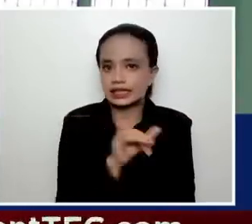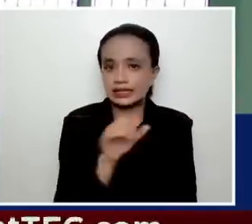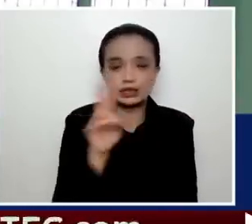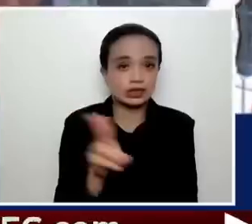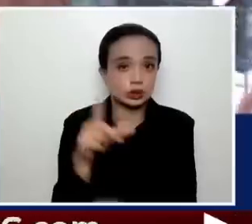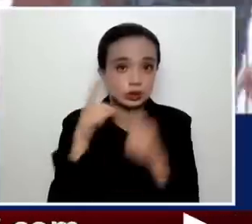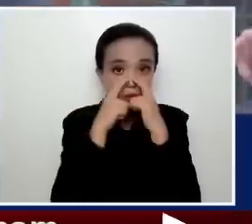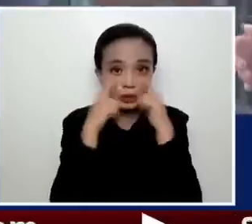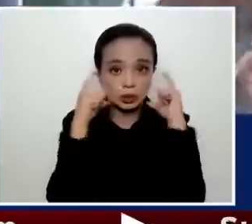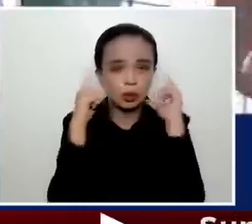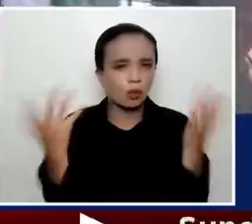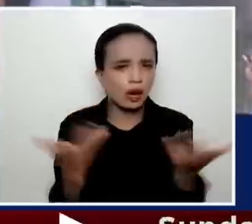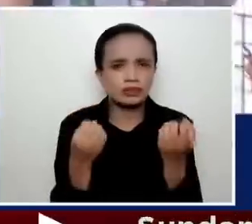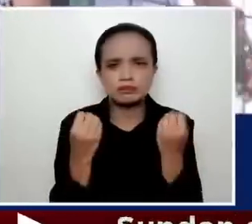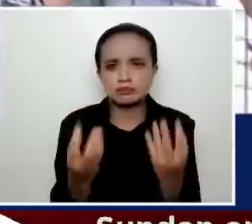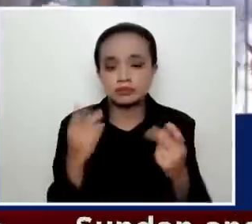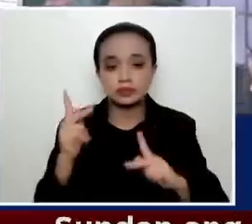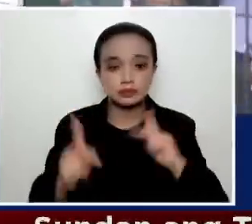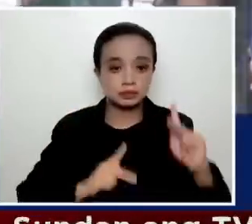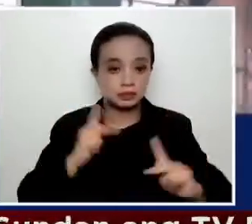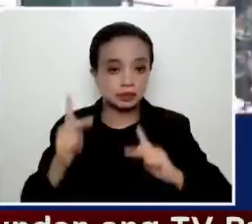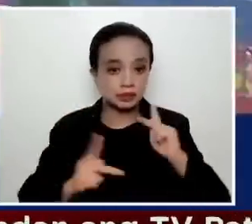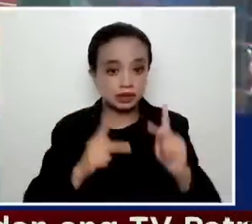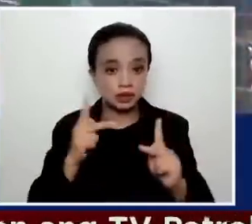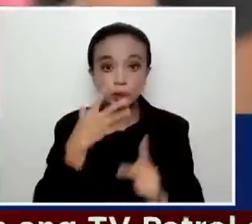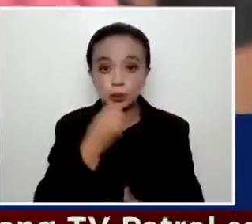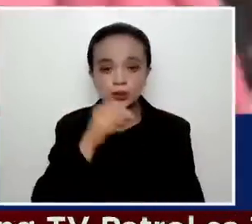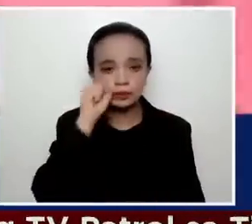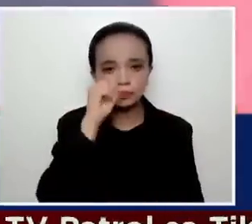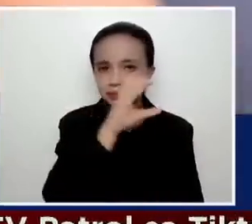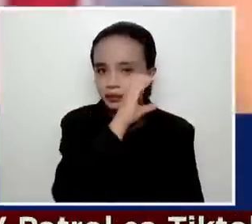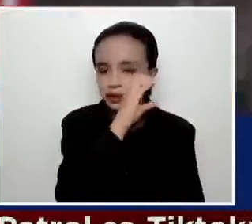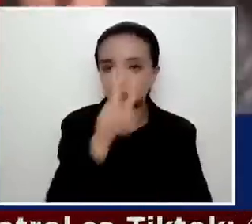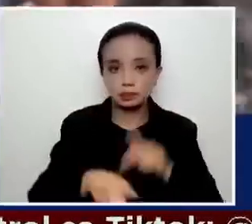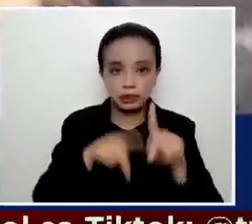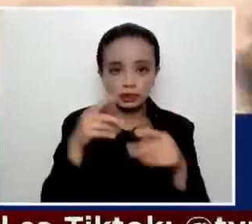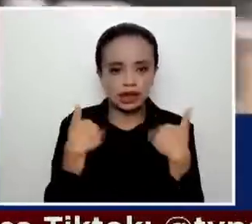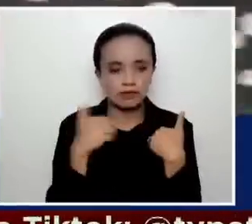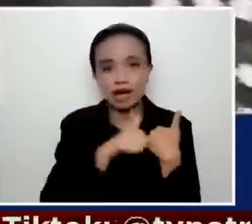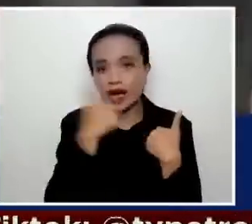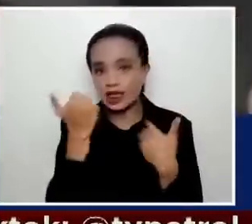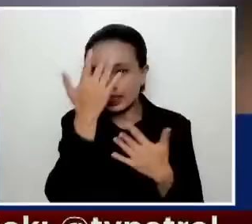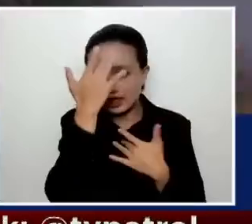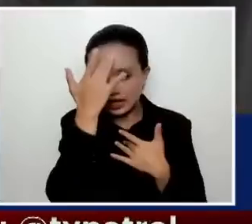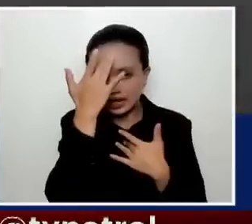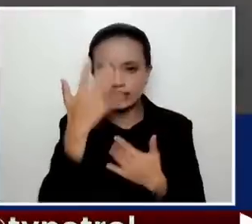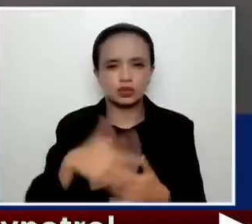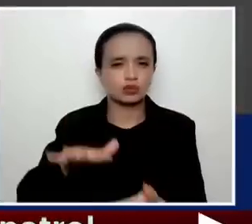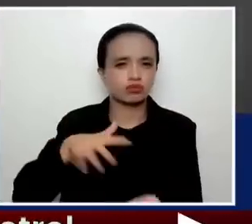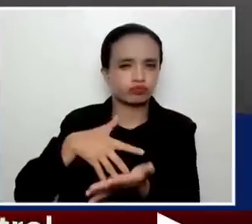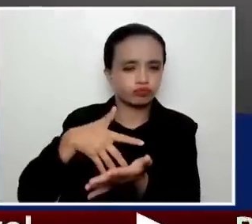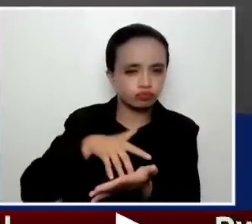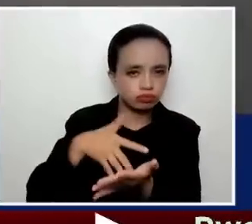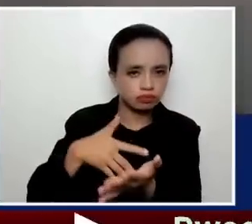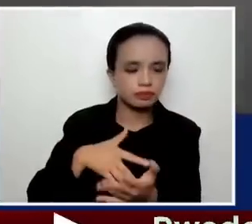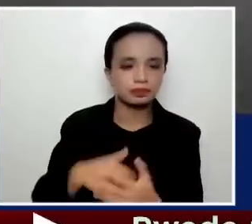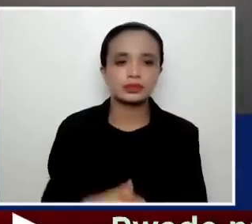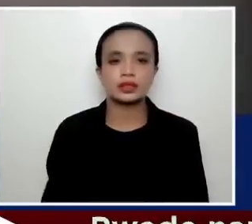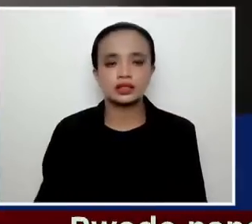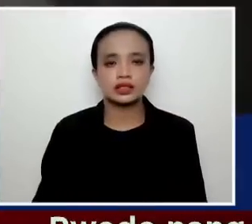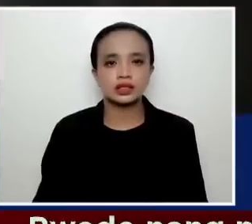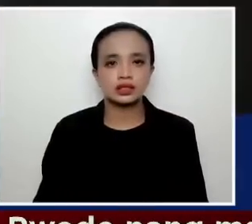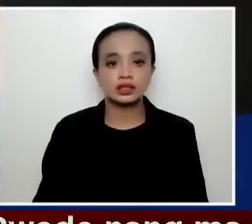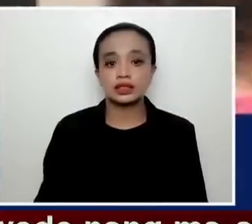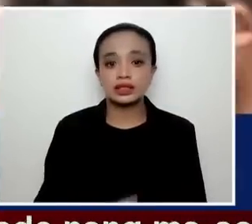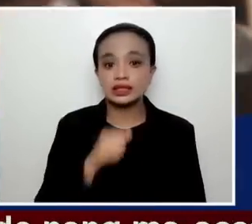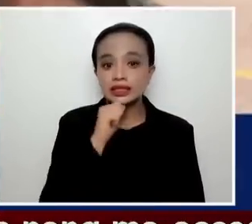mga matataong lugar ng mga senior citizen, may comorbidity at immunocompromised. Hindi rin basta-basta masasabing